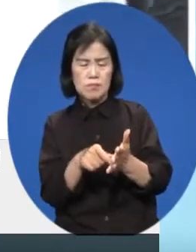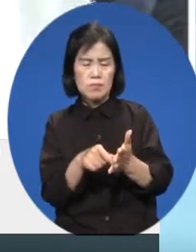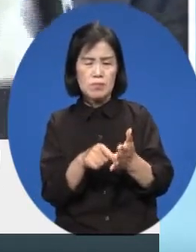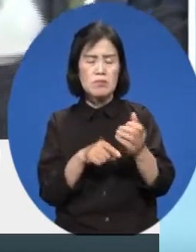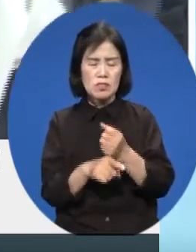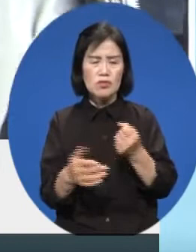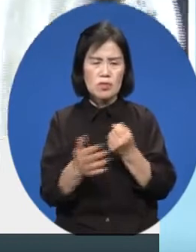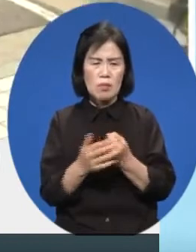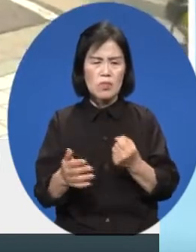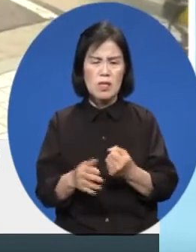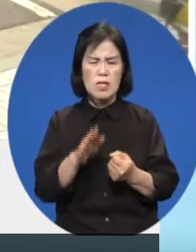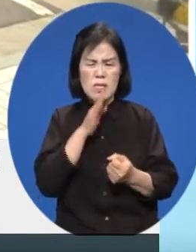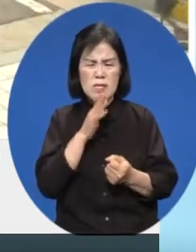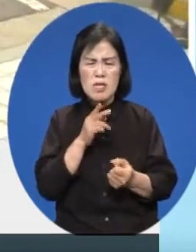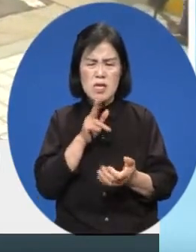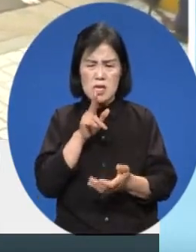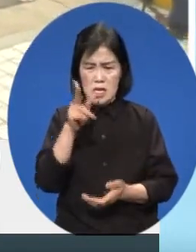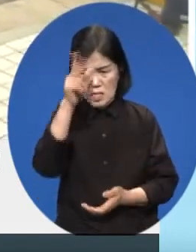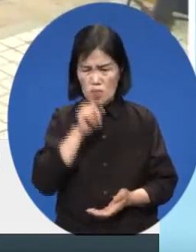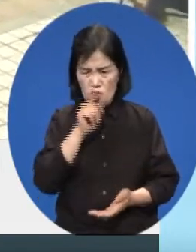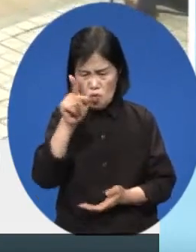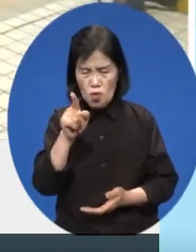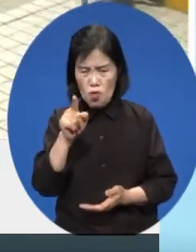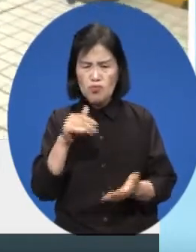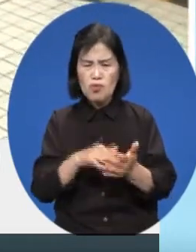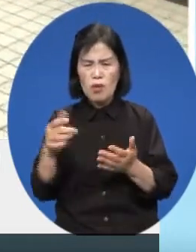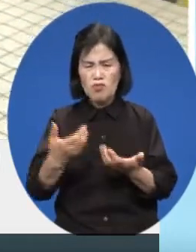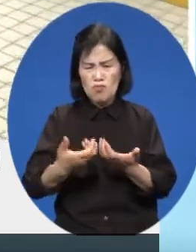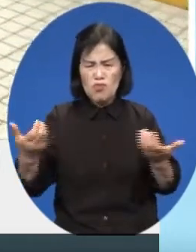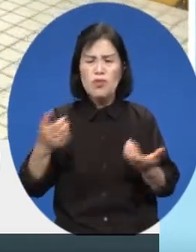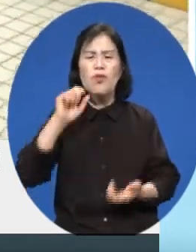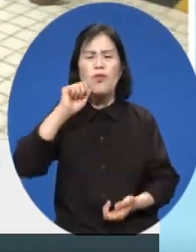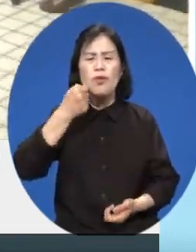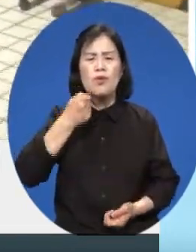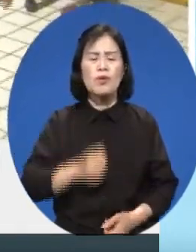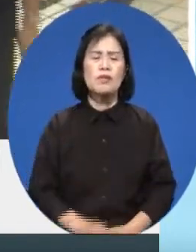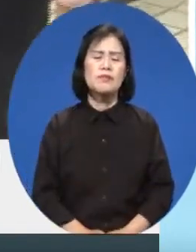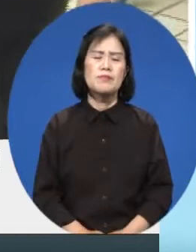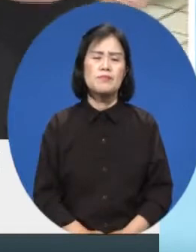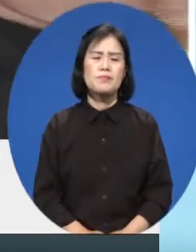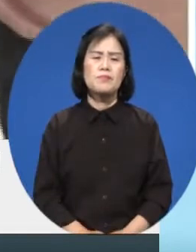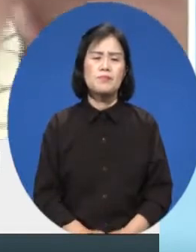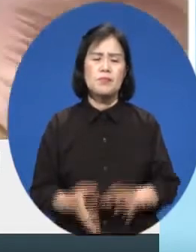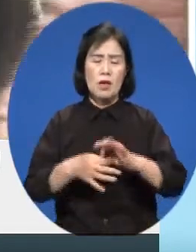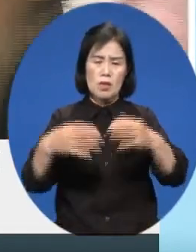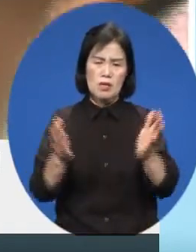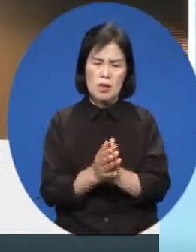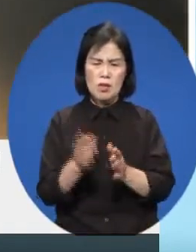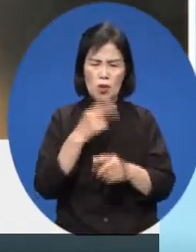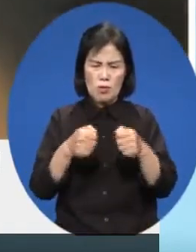실제 식구를 받는다 하더라도 강제 분리 조치가 쉽지 않다 이건 실제 않다 이렇게 볼 수가 있습니다 물론 관계 기관에서 보다